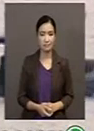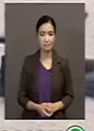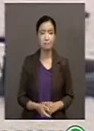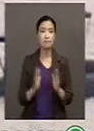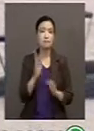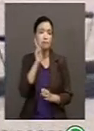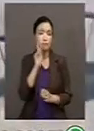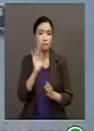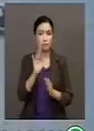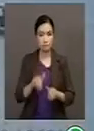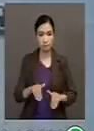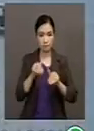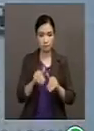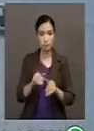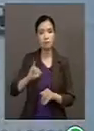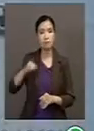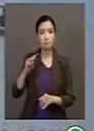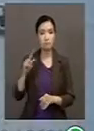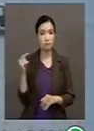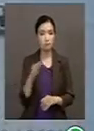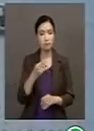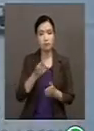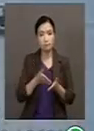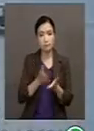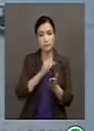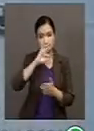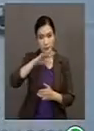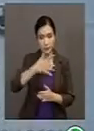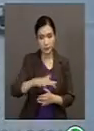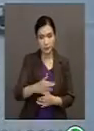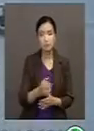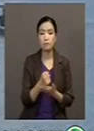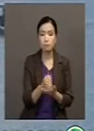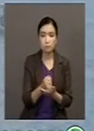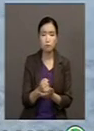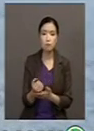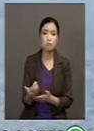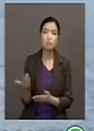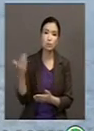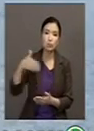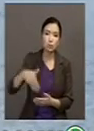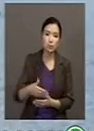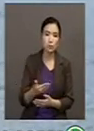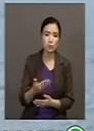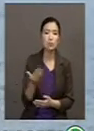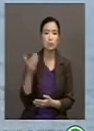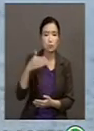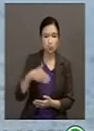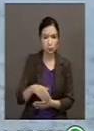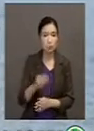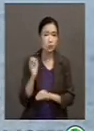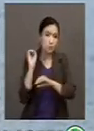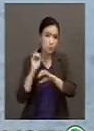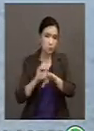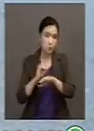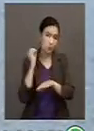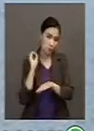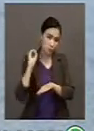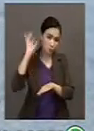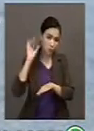สื่อออสเตรเลียรายงานว่าบรรดาเจ้าหน้าที่อุทยานทางทะเลในรัฐควีนส์แลนด์ช่วยกันพาวานหลังค่อมขนาดยาว12เมตรออกสู่ทะเล